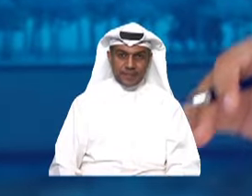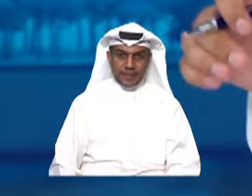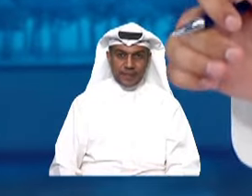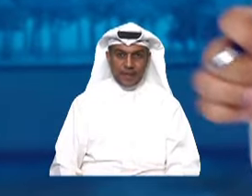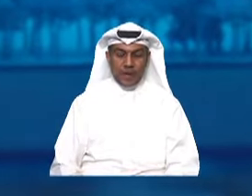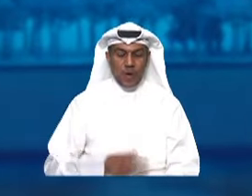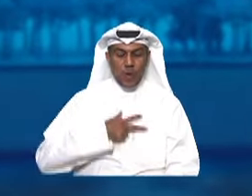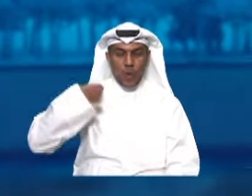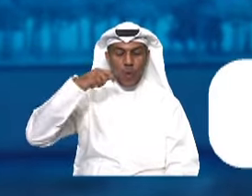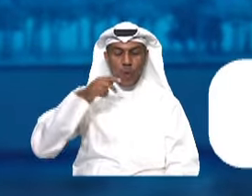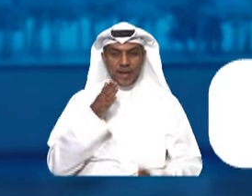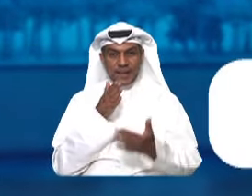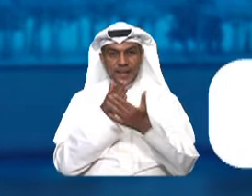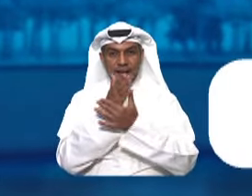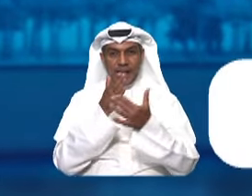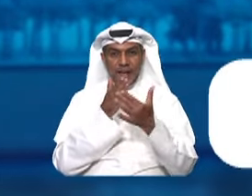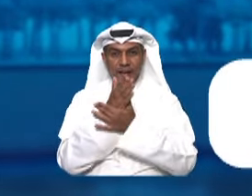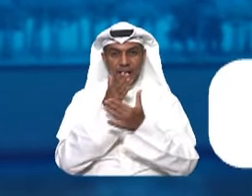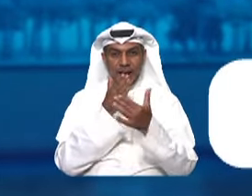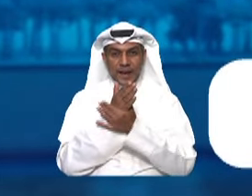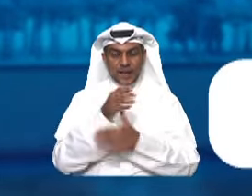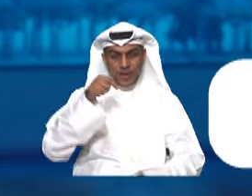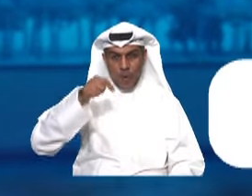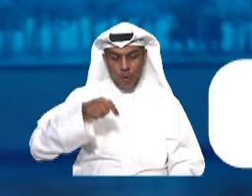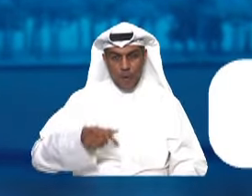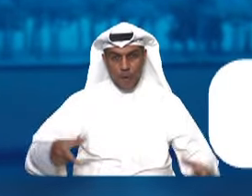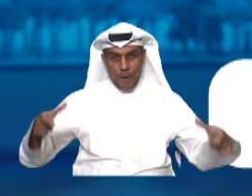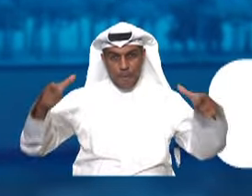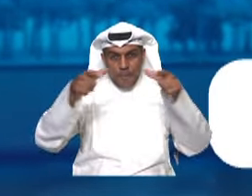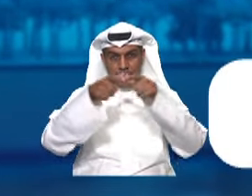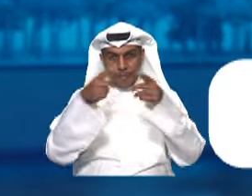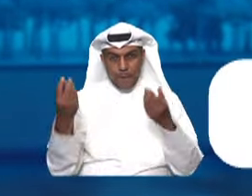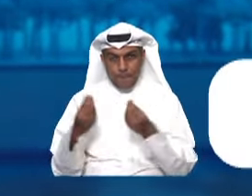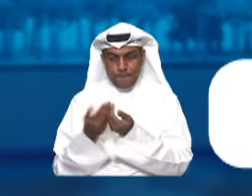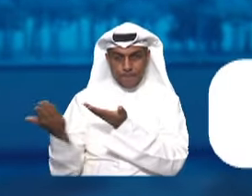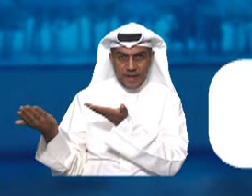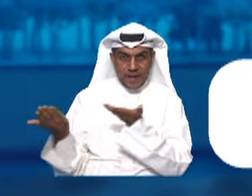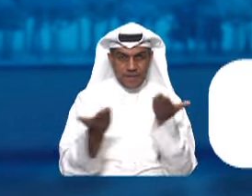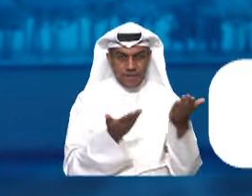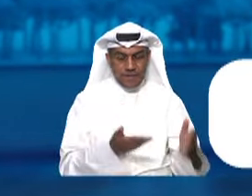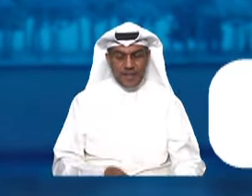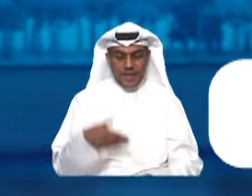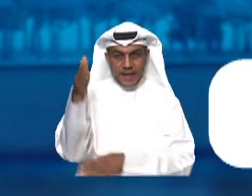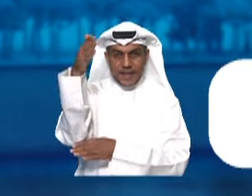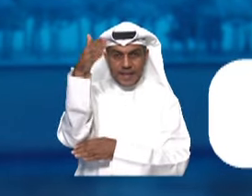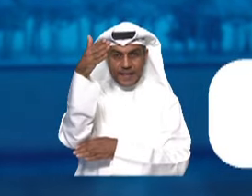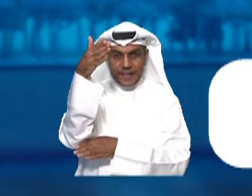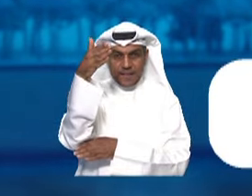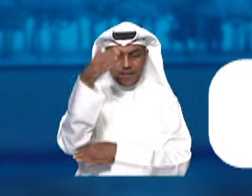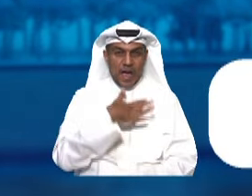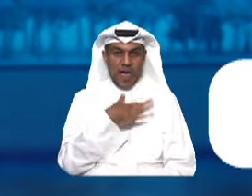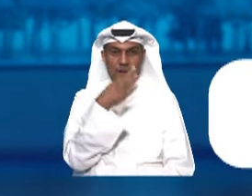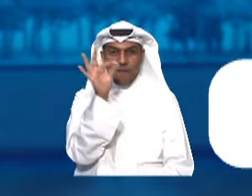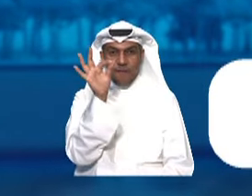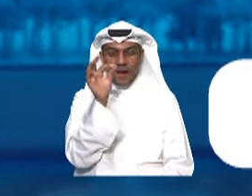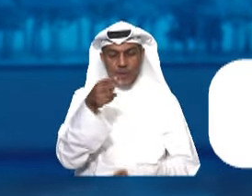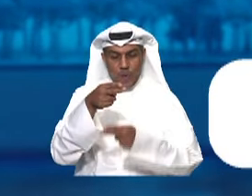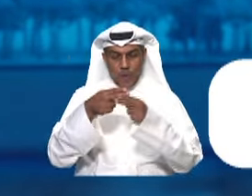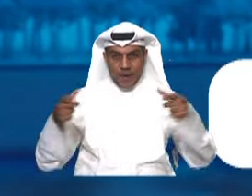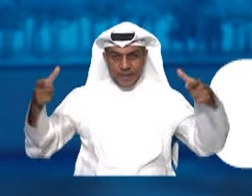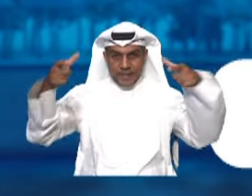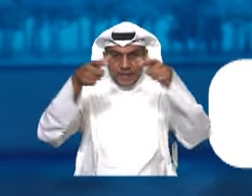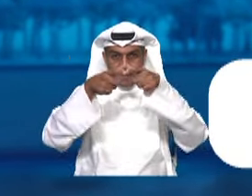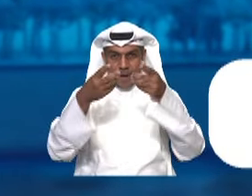التقى وزير الخارجيه عبد الله لحي اليوم الخميس سفيره الجمهوريه الفرنسيه لدى دوله الكويت